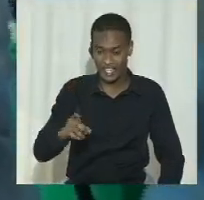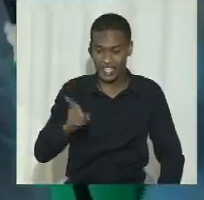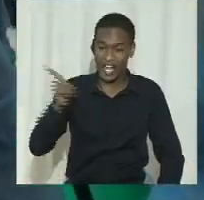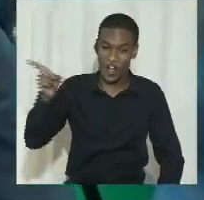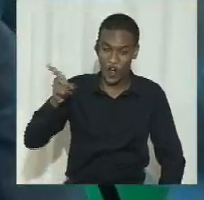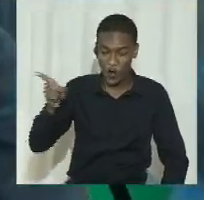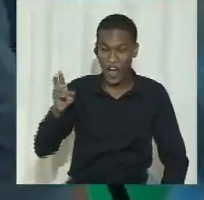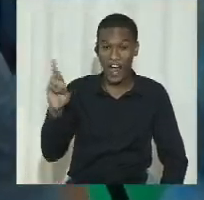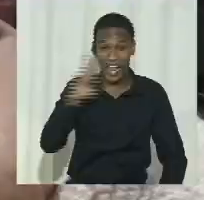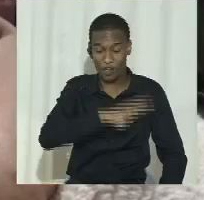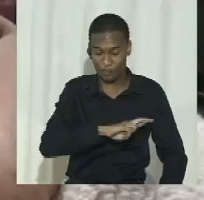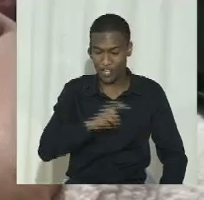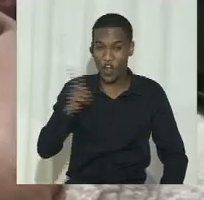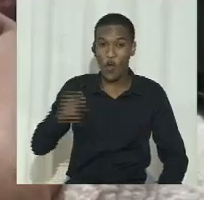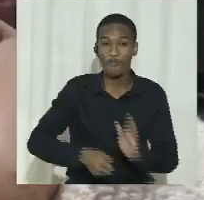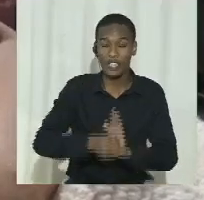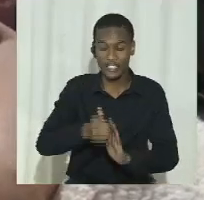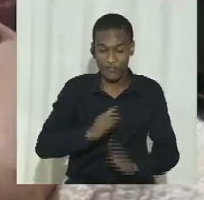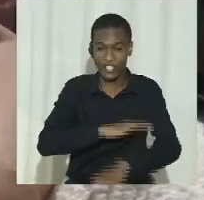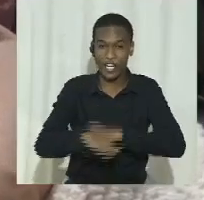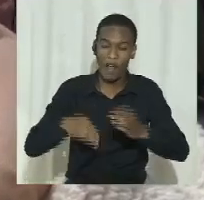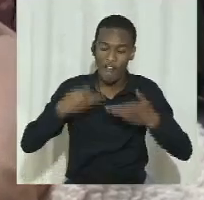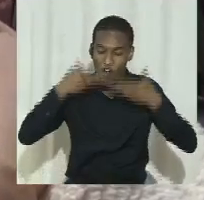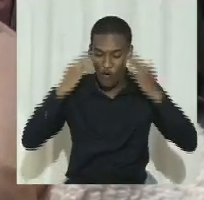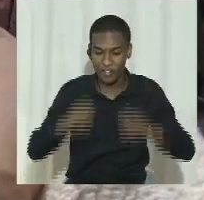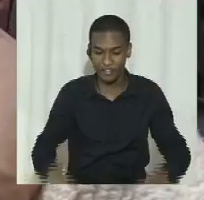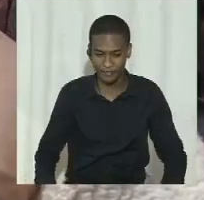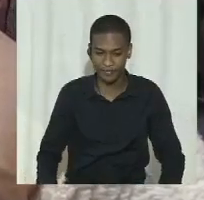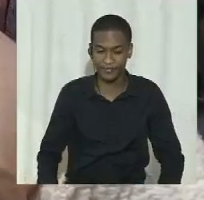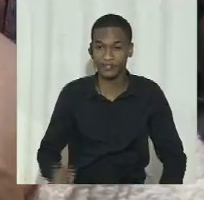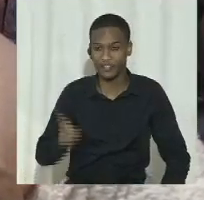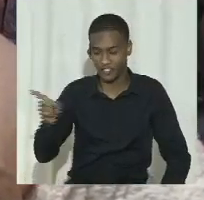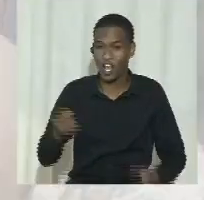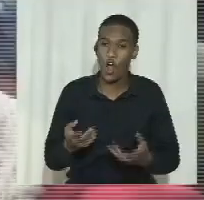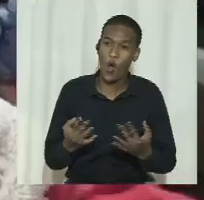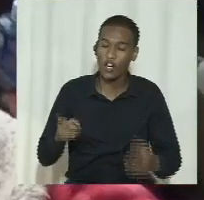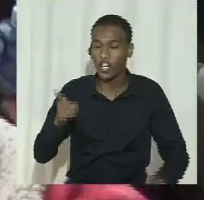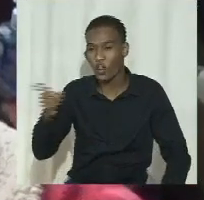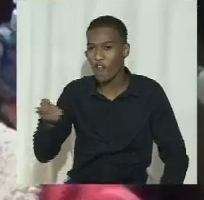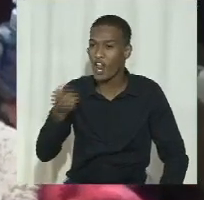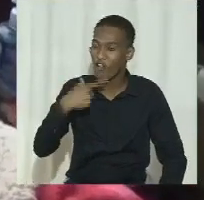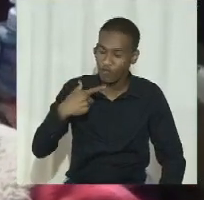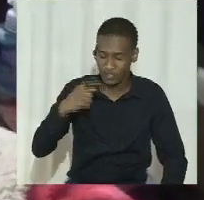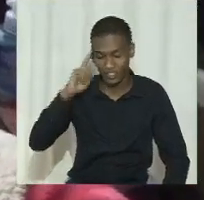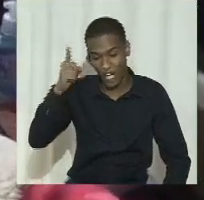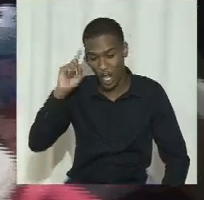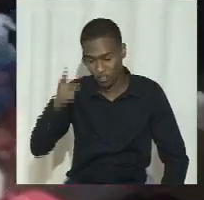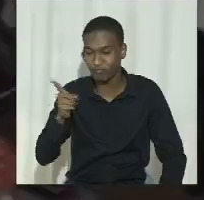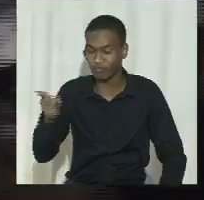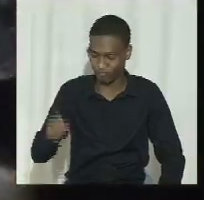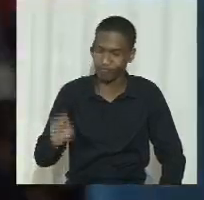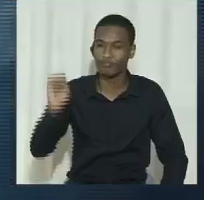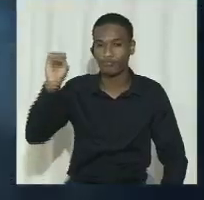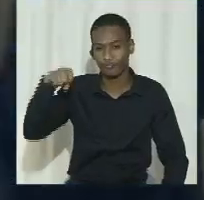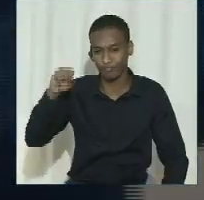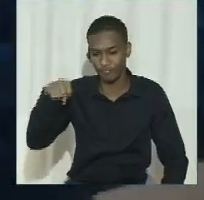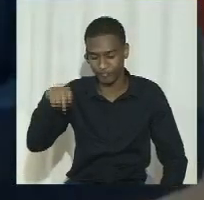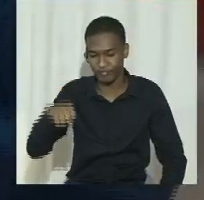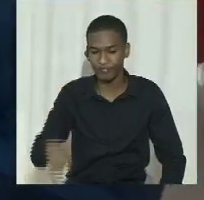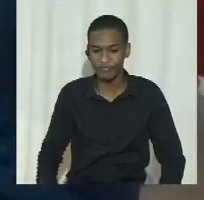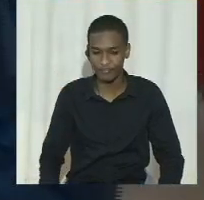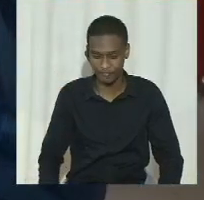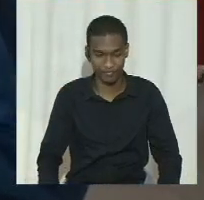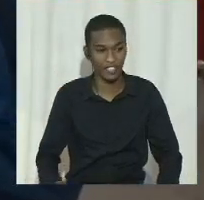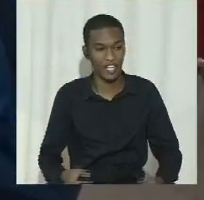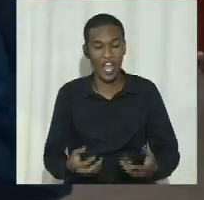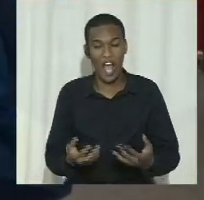ny fahasalamam-bahoaka ianao zany nahazo fanafody foana tamin'izay nahazo tongavako zany tena mampahery mihitsy